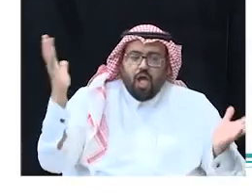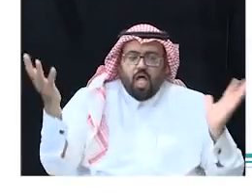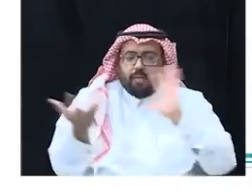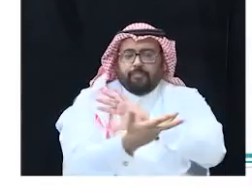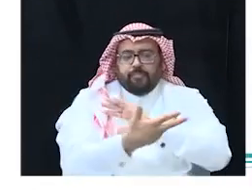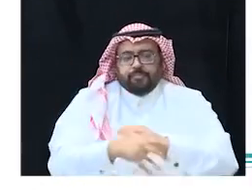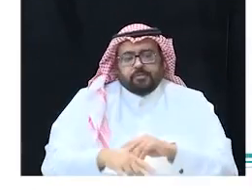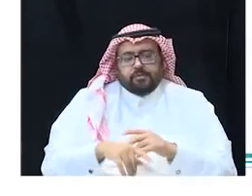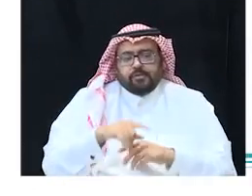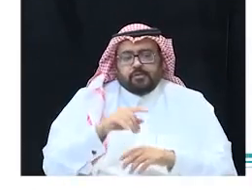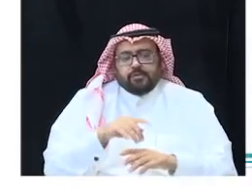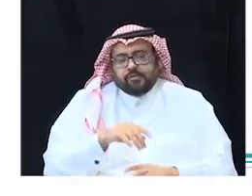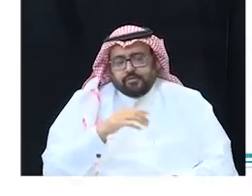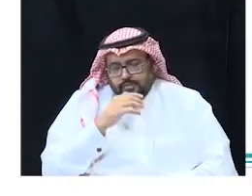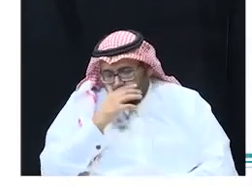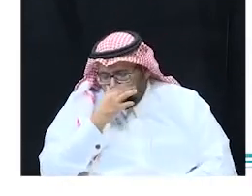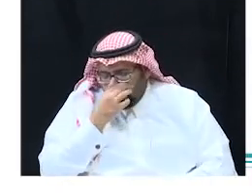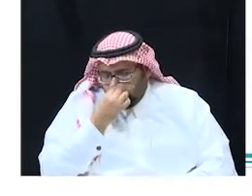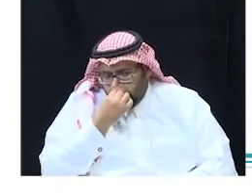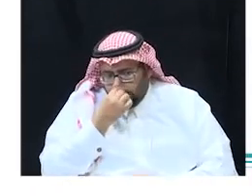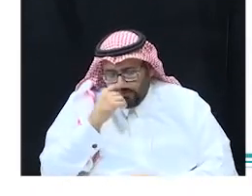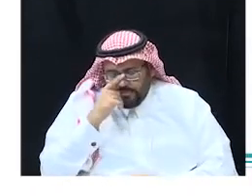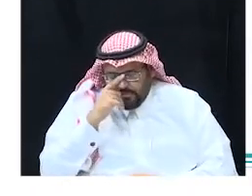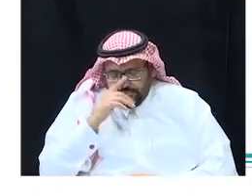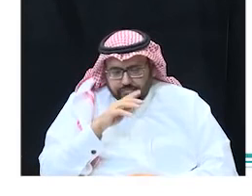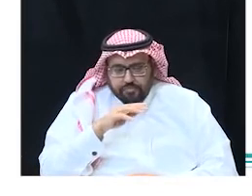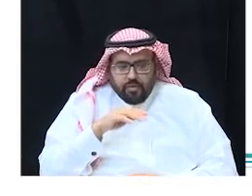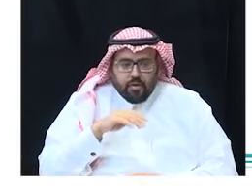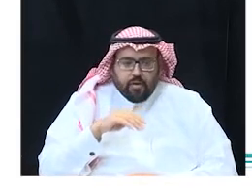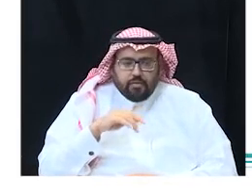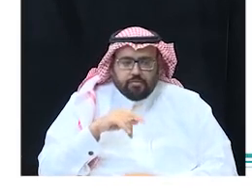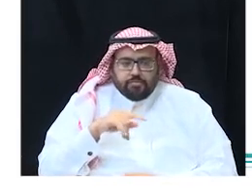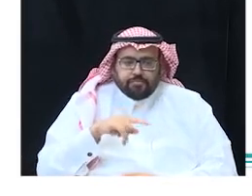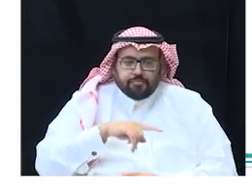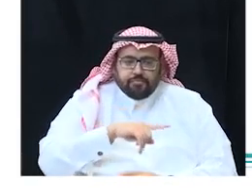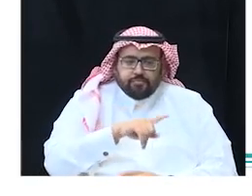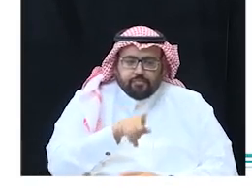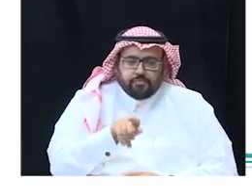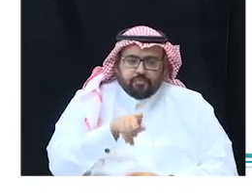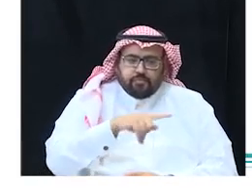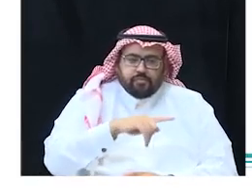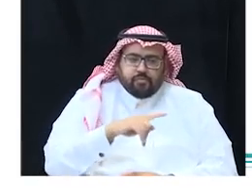المغناطيسي، يحيط بالأرض من القطب الشمالي إلى القطب الجنوبي.